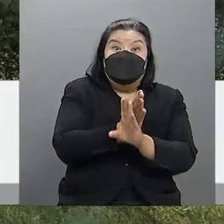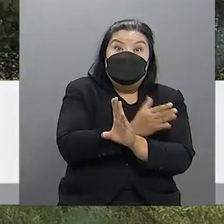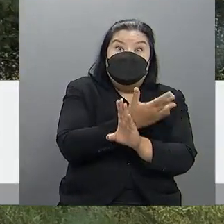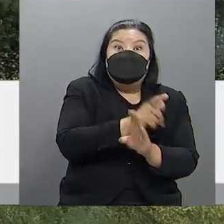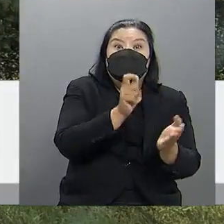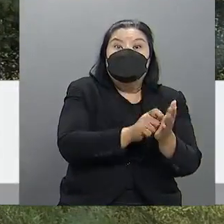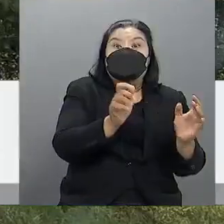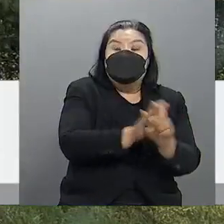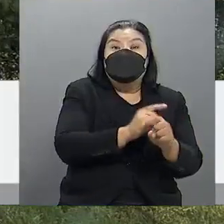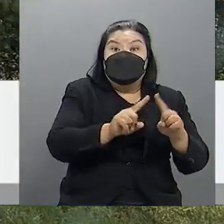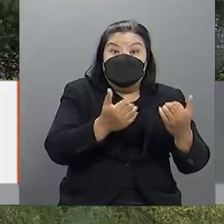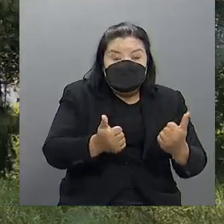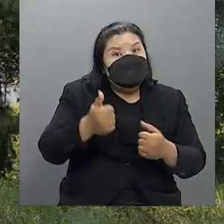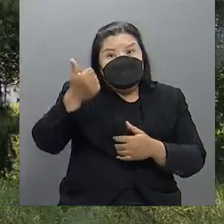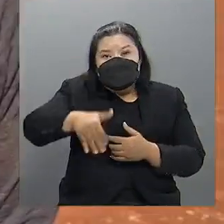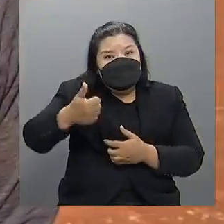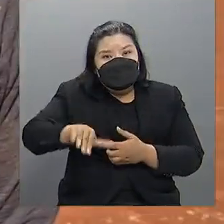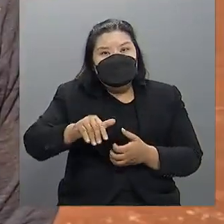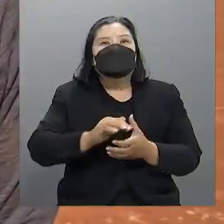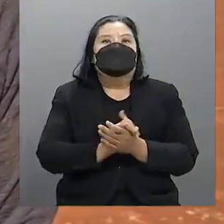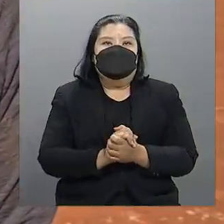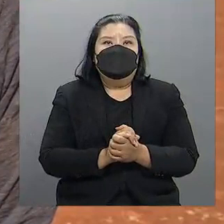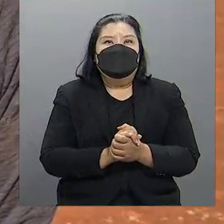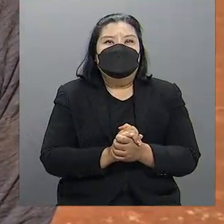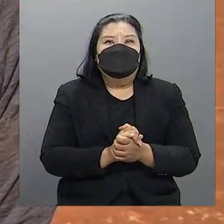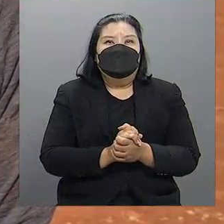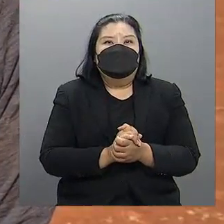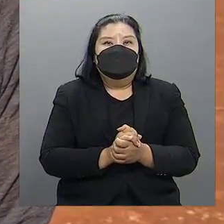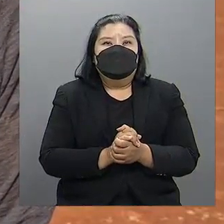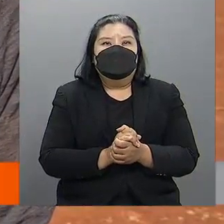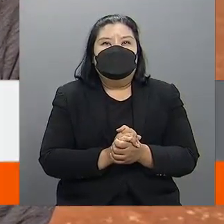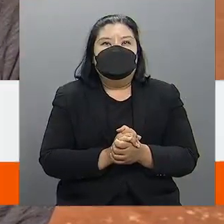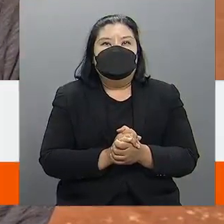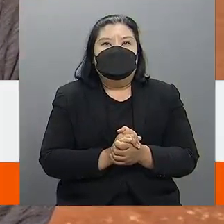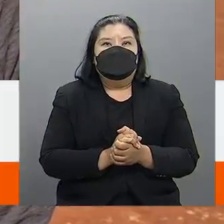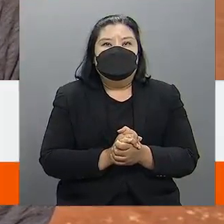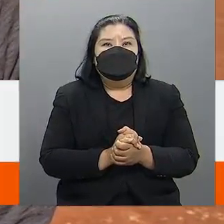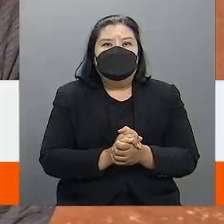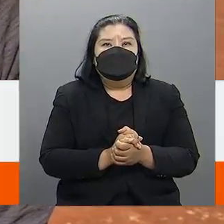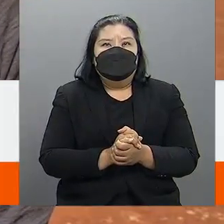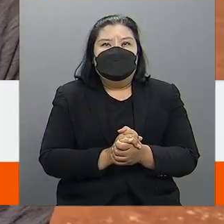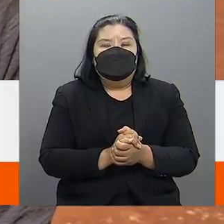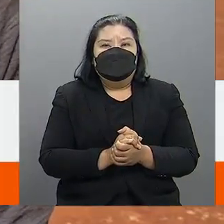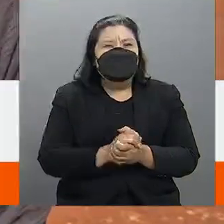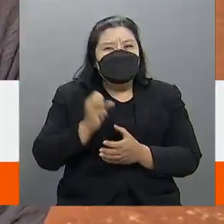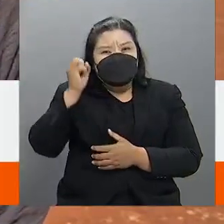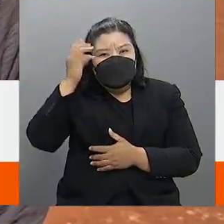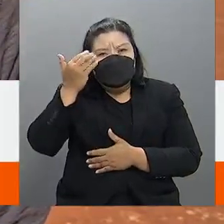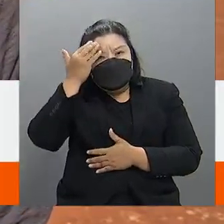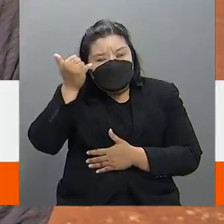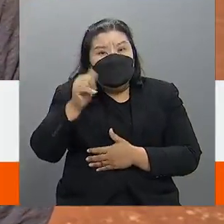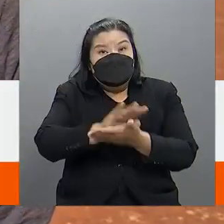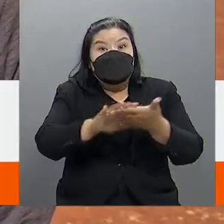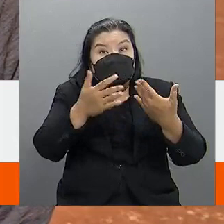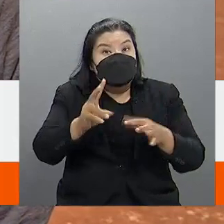ได ้เขาทำเสร็จใช้ไม่ได้ก็ไม่รู้จะทำยังไงอยากจะฝากว่าตรงนี้ให้อยากให้มาแก้ไขเพราะว่